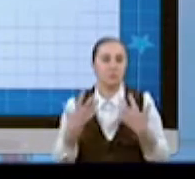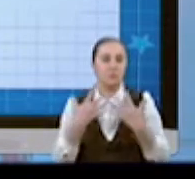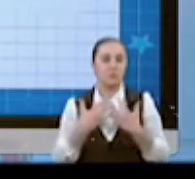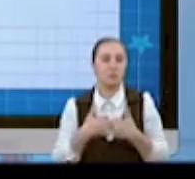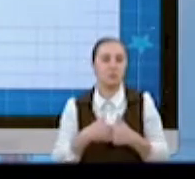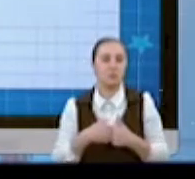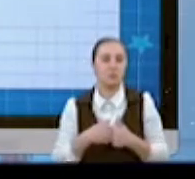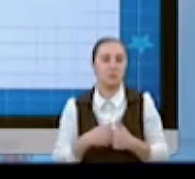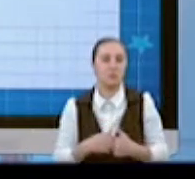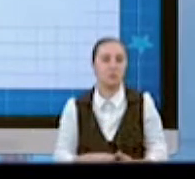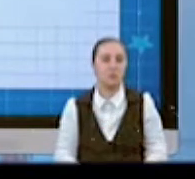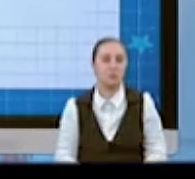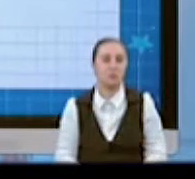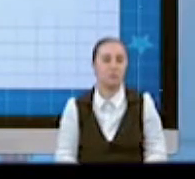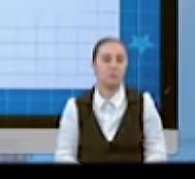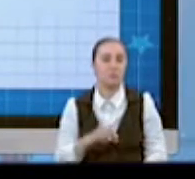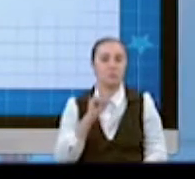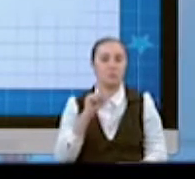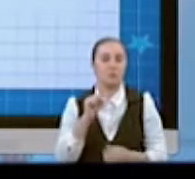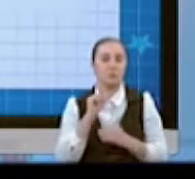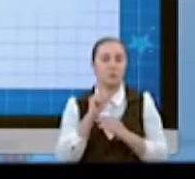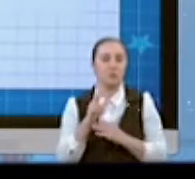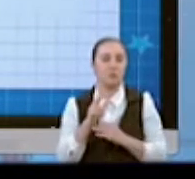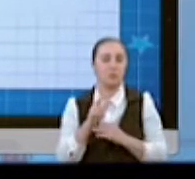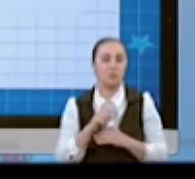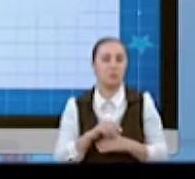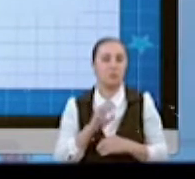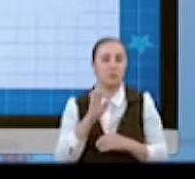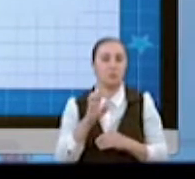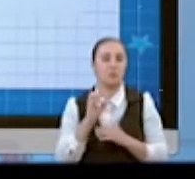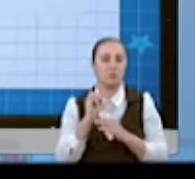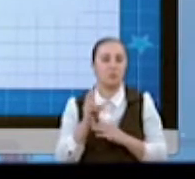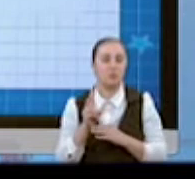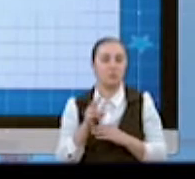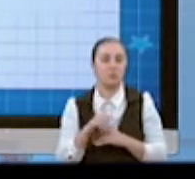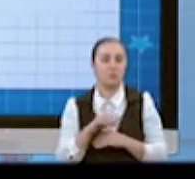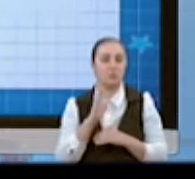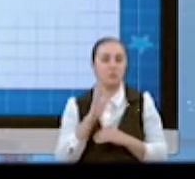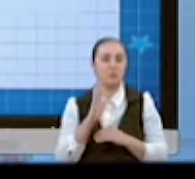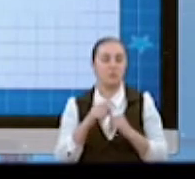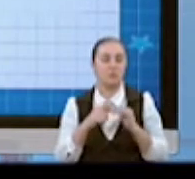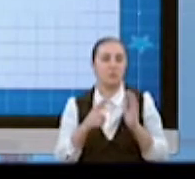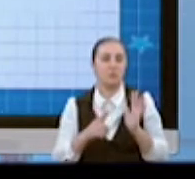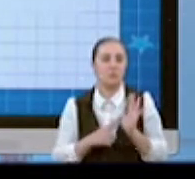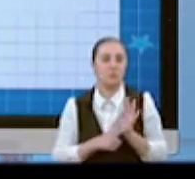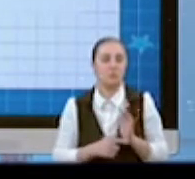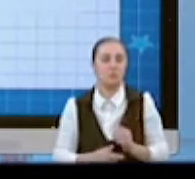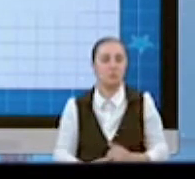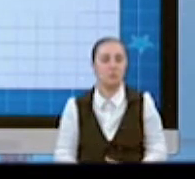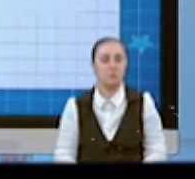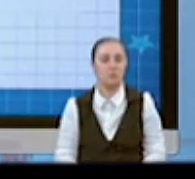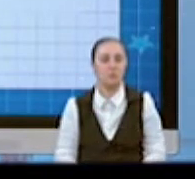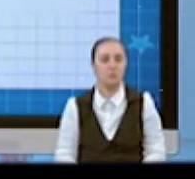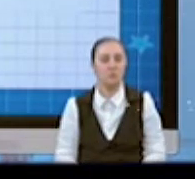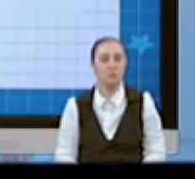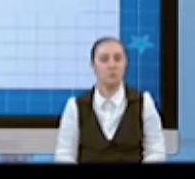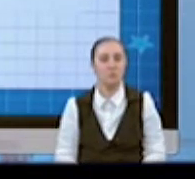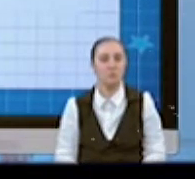Посчитали. А – 13, Б – 12, В – 17.